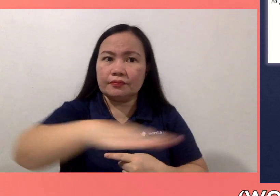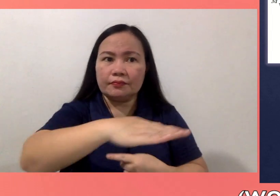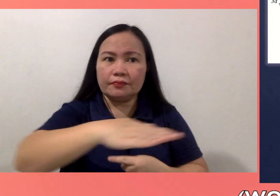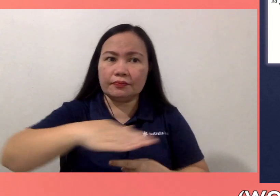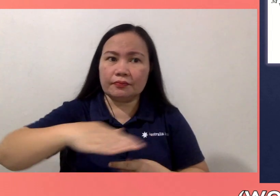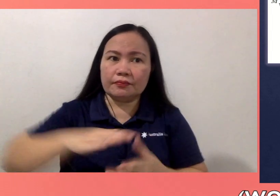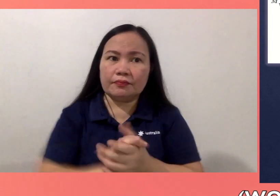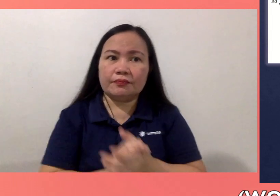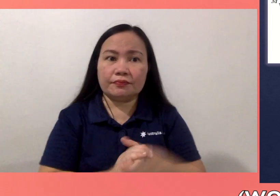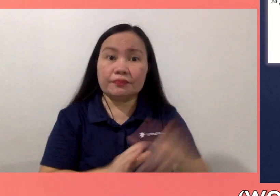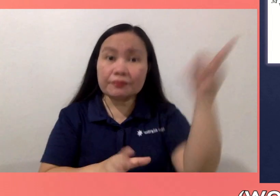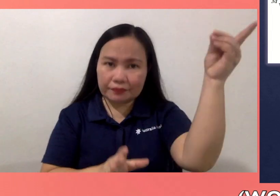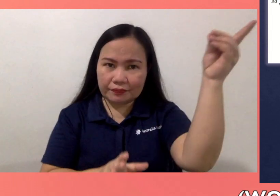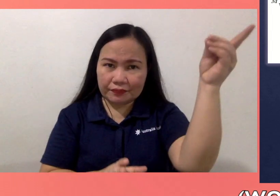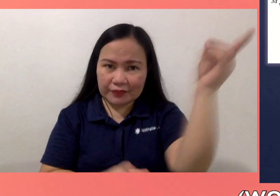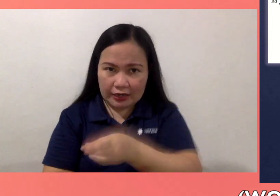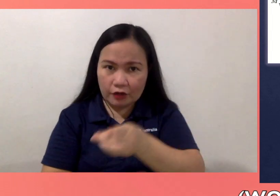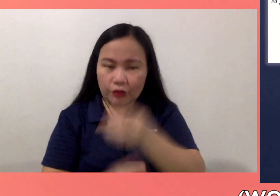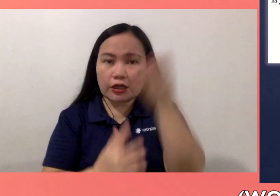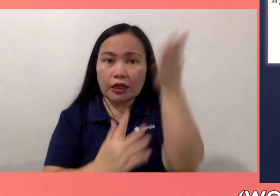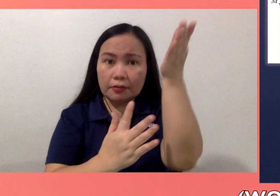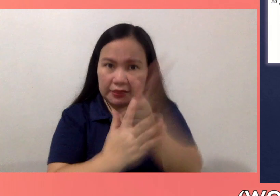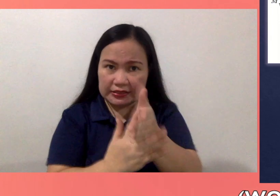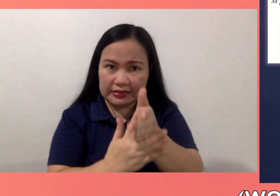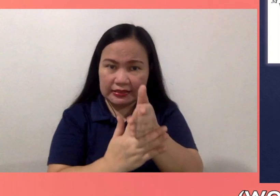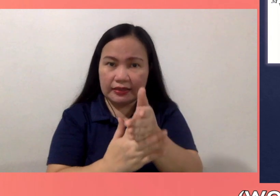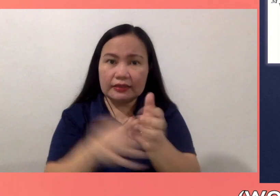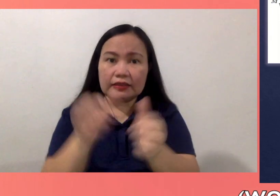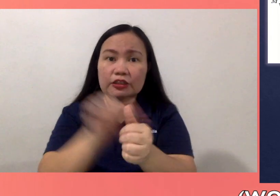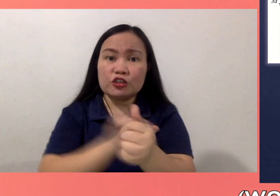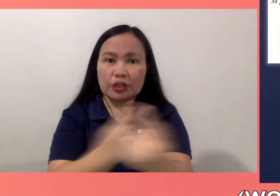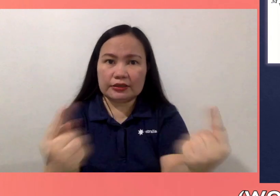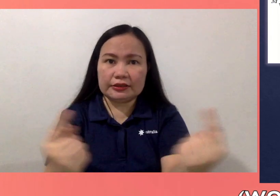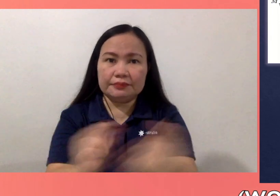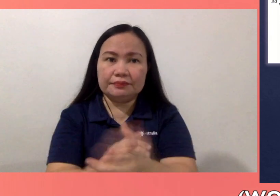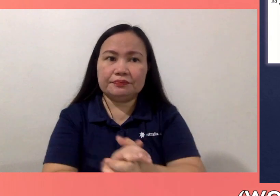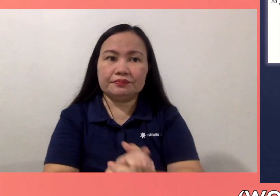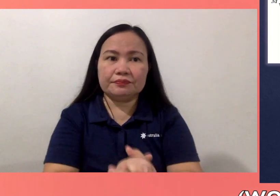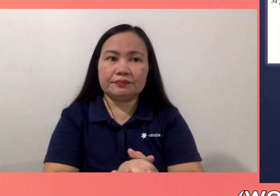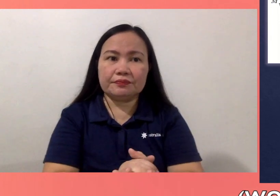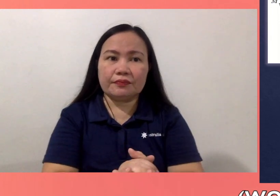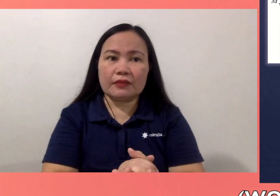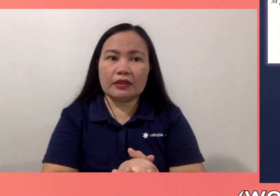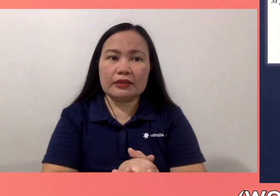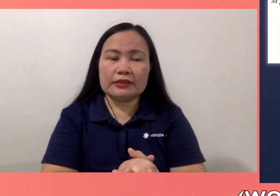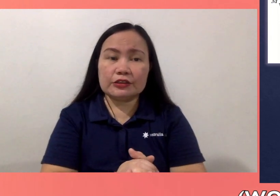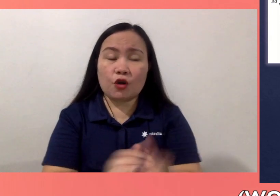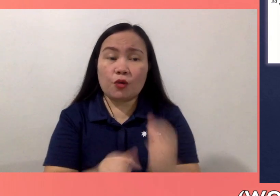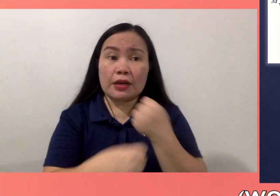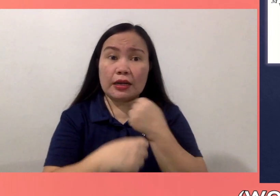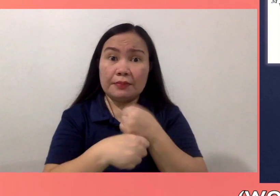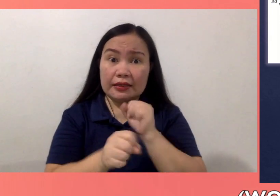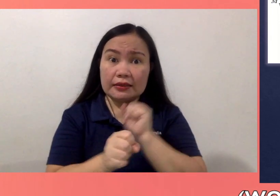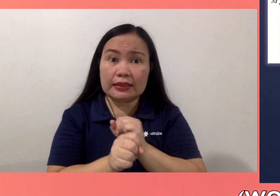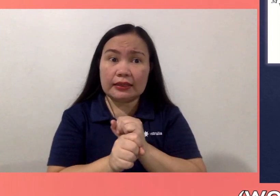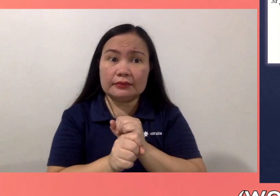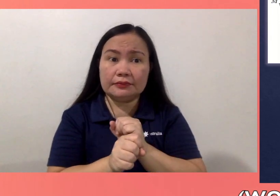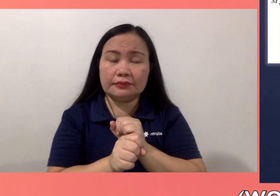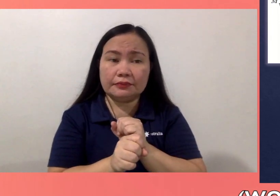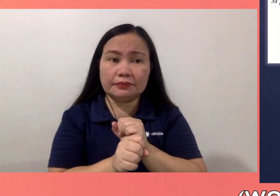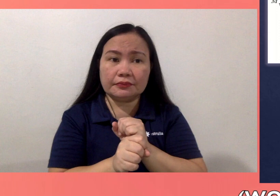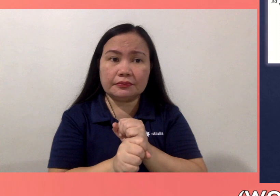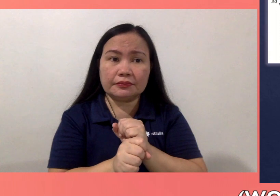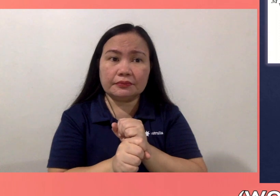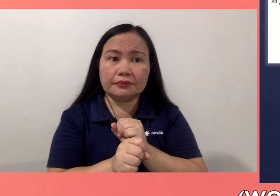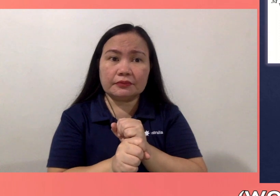i-apply dito? Yes, the diagonal bisect each other. So, pag ganon, makakabuo tayo. So, ibig